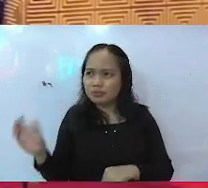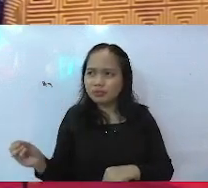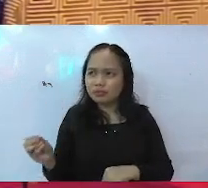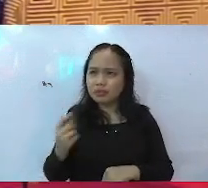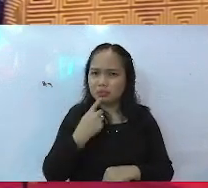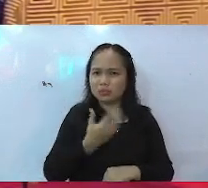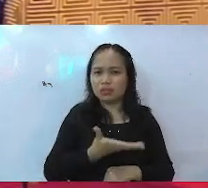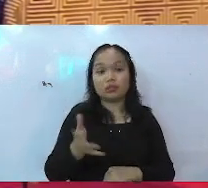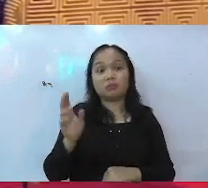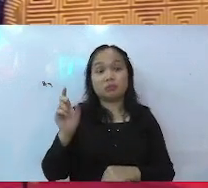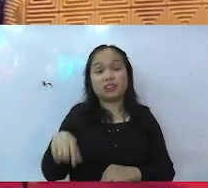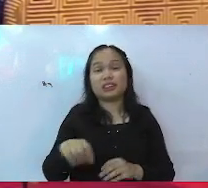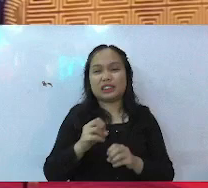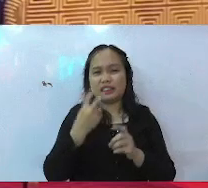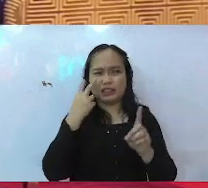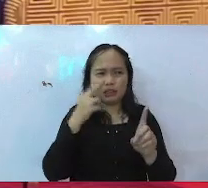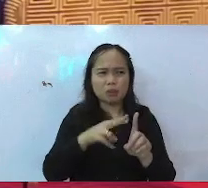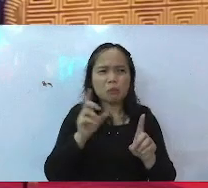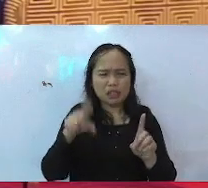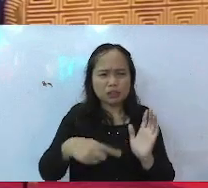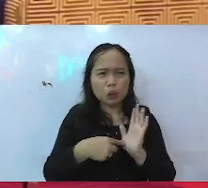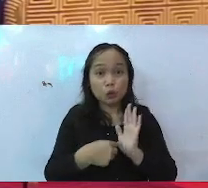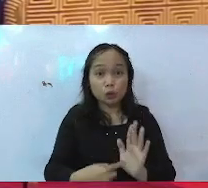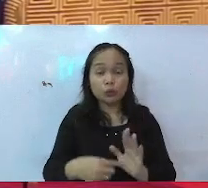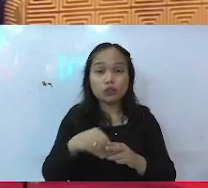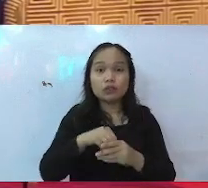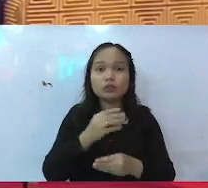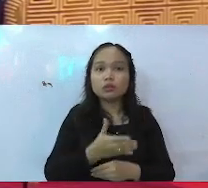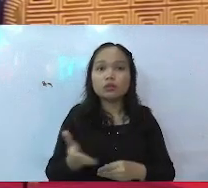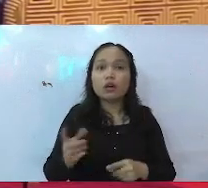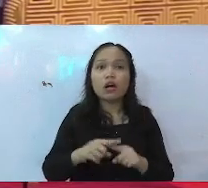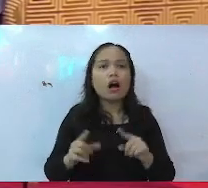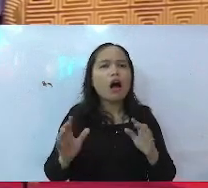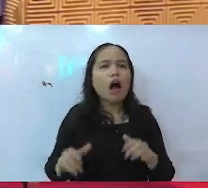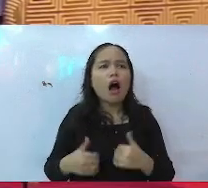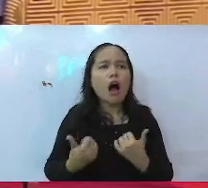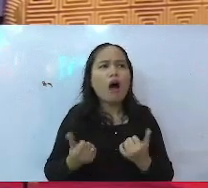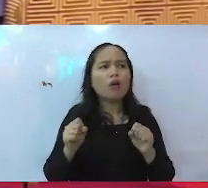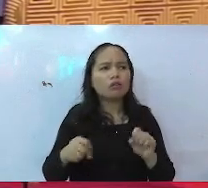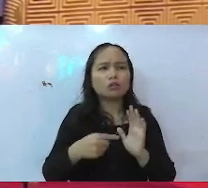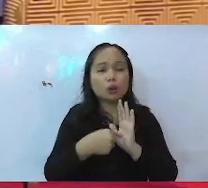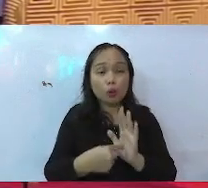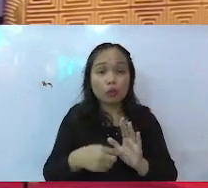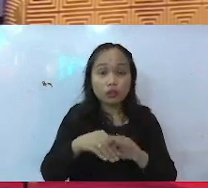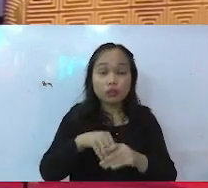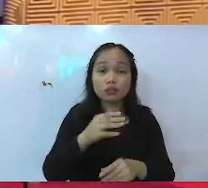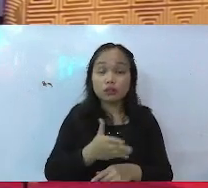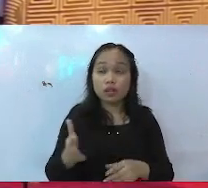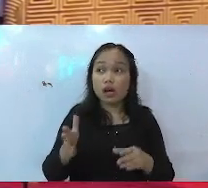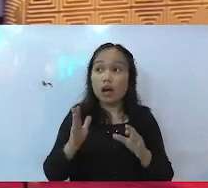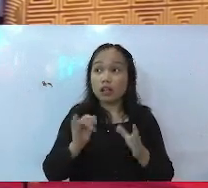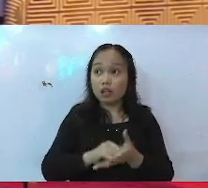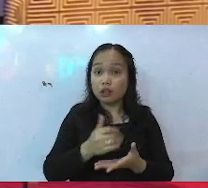dapat makita sayo Dapat mag-mano now Paano ngayon magma-migrate